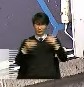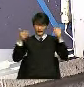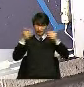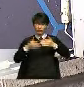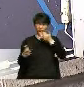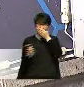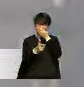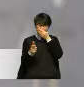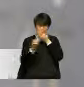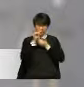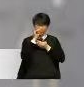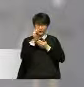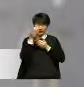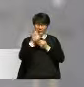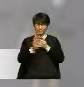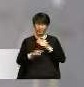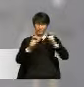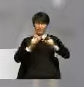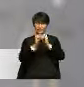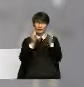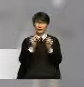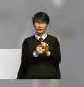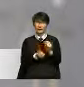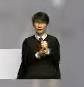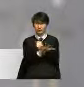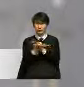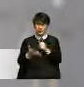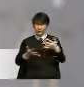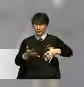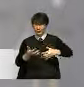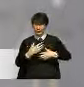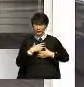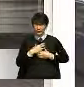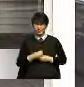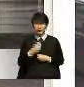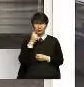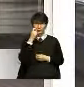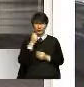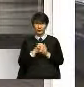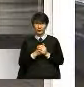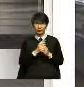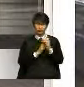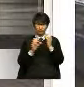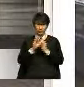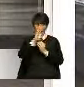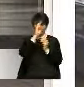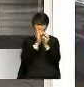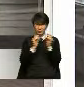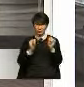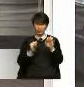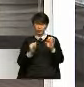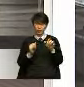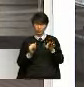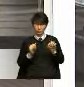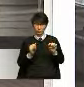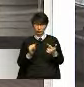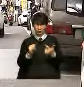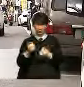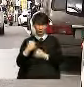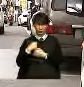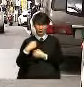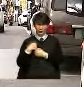실시했습니다 하지만 지역사회 전파 가능성은 아주 간지 막 에 이릅니다 추가 박진 자인 도촌동 1부대 소모